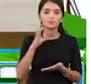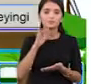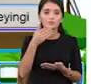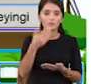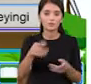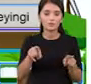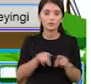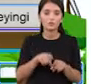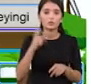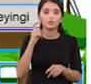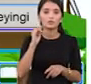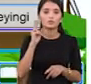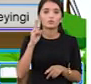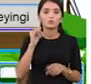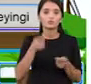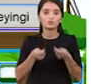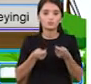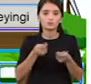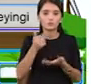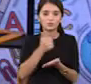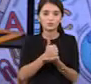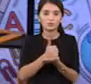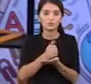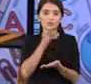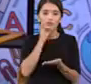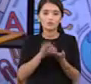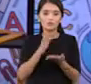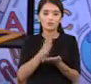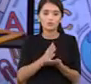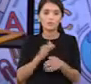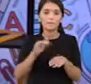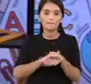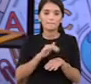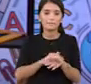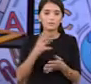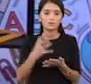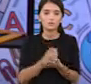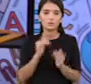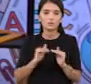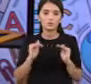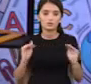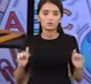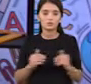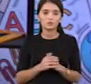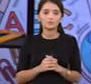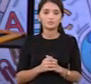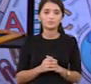Sizda ham hukmdor javobi bormi? Barakalla, mening zukko o'quvchilarim.